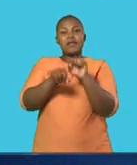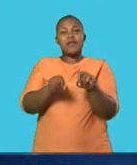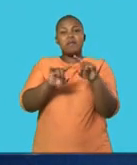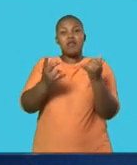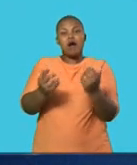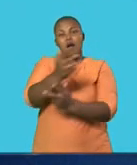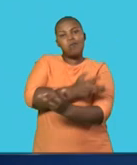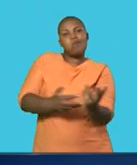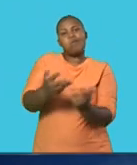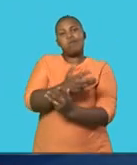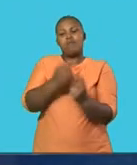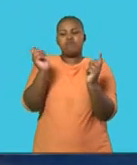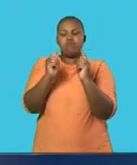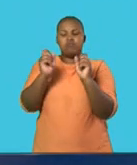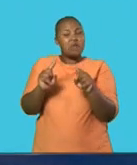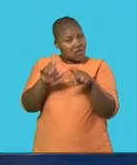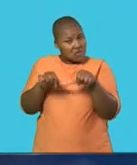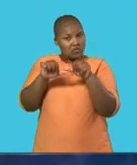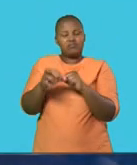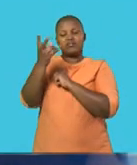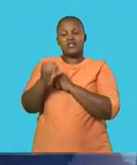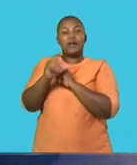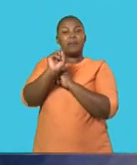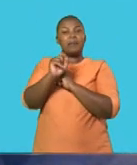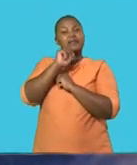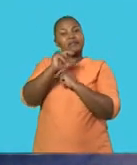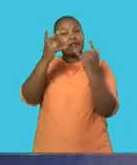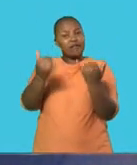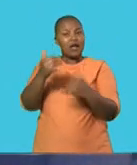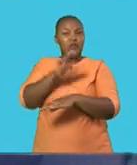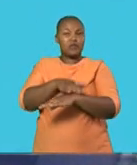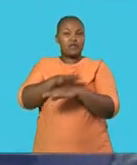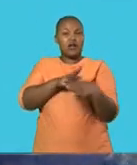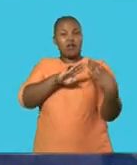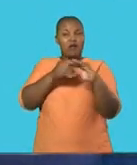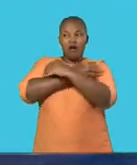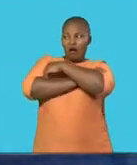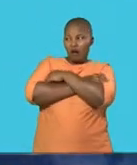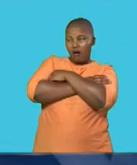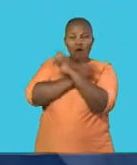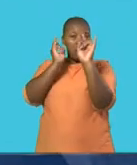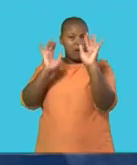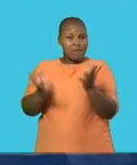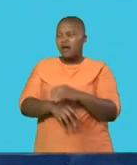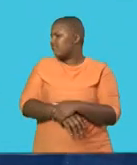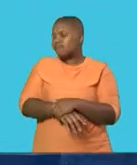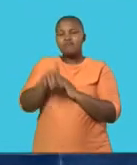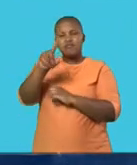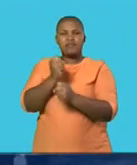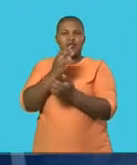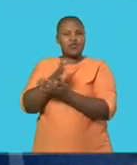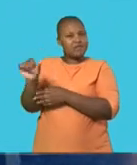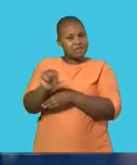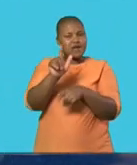ngqonongqondo ekuhleleni kwalo mcimbi uthi sekuyisikhathi manje sokuthi umphakathi ungakhoqi nje izandla kodwa zibuye emasisweni abantu